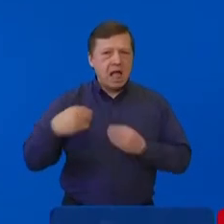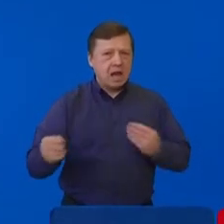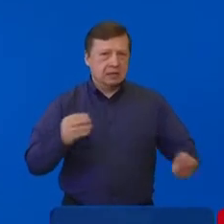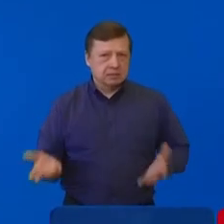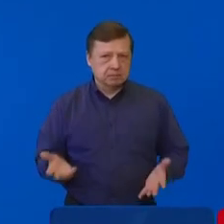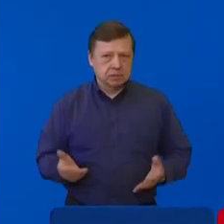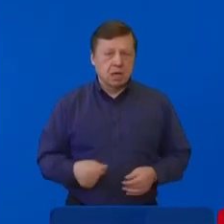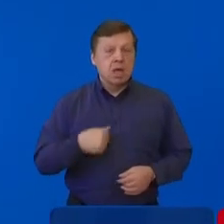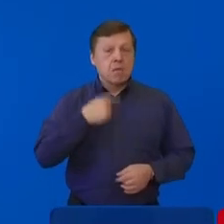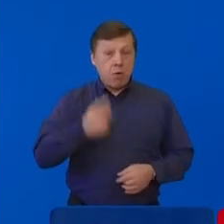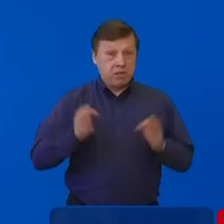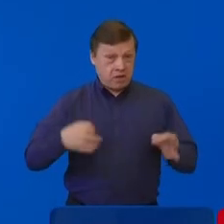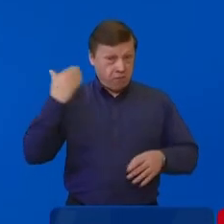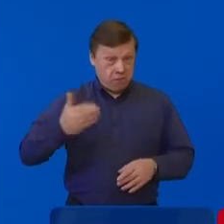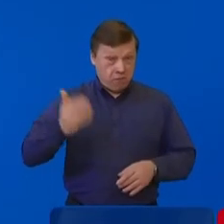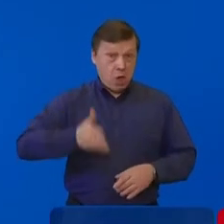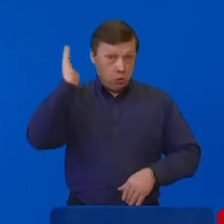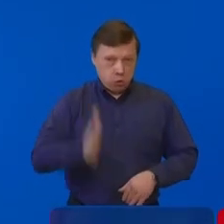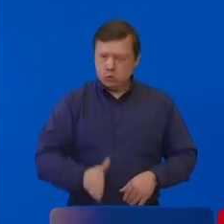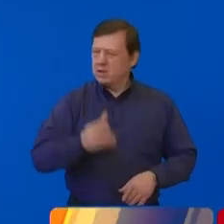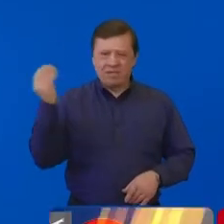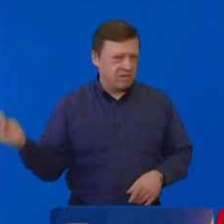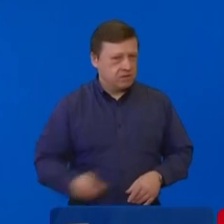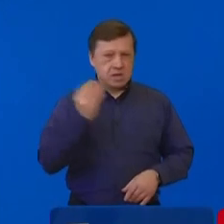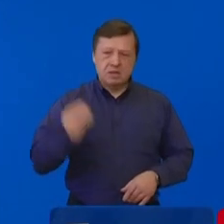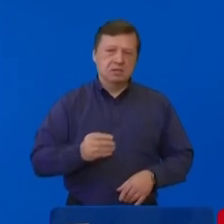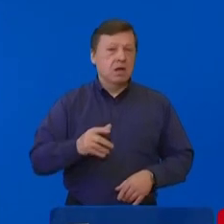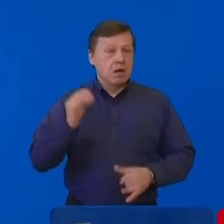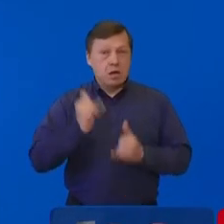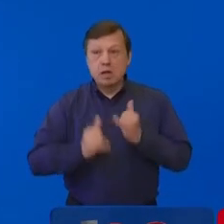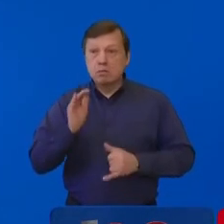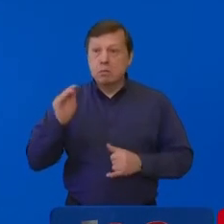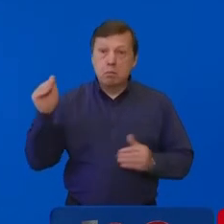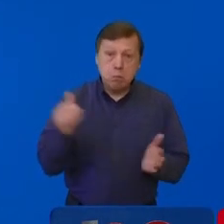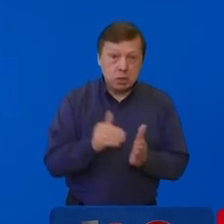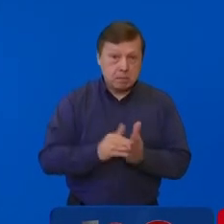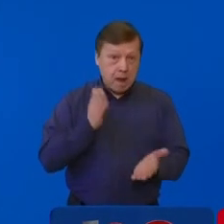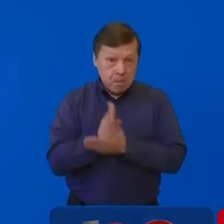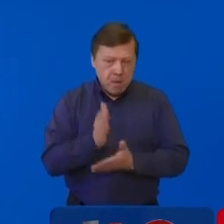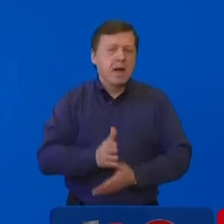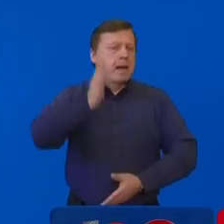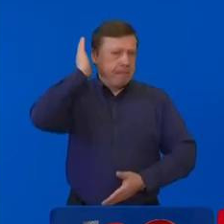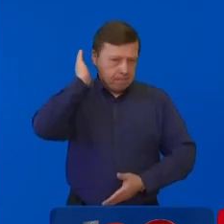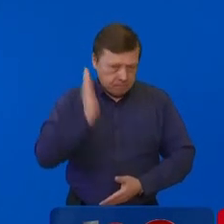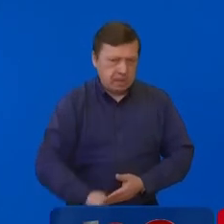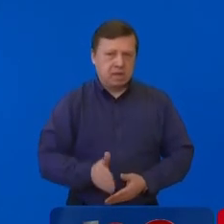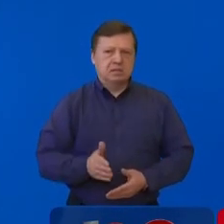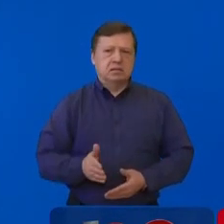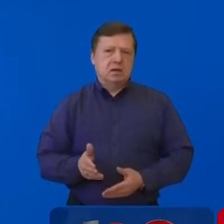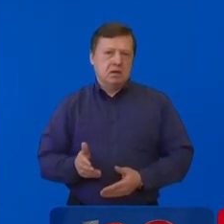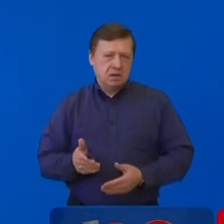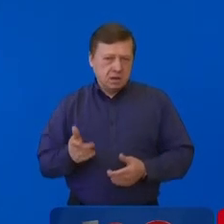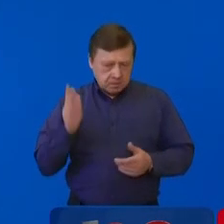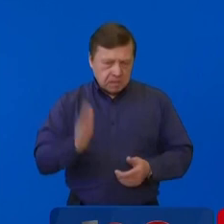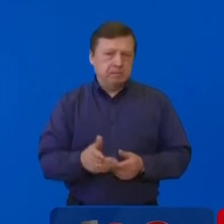to też nie jest ostatnie słowo. Jak trzeba będzie, będziemy pomagać dalej, będziemy wyciągać kolejne armaty z